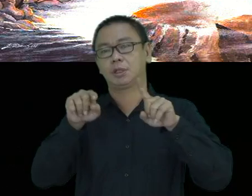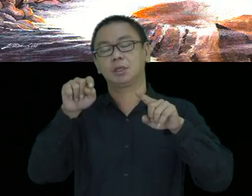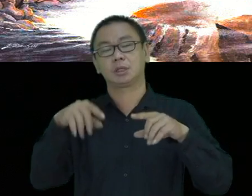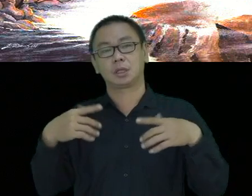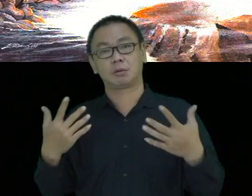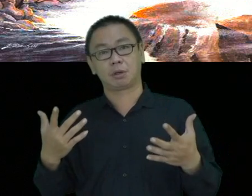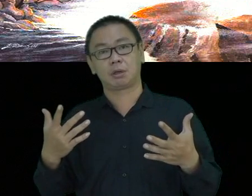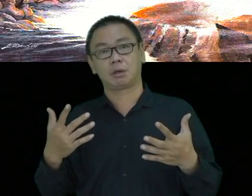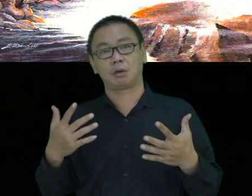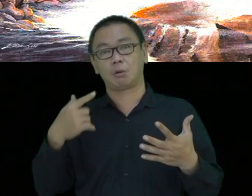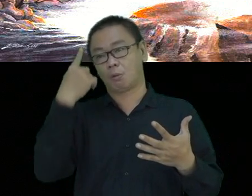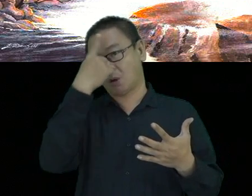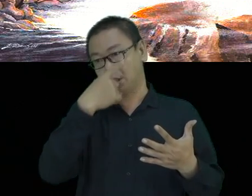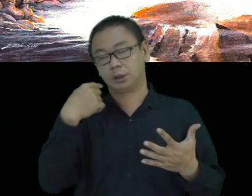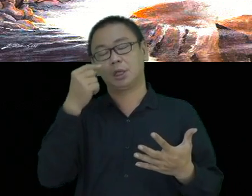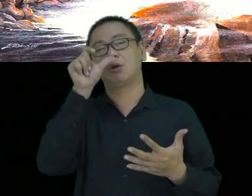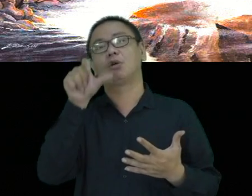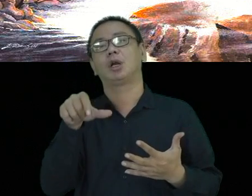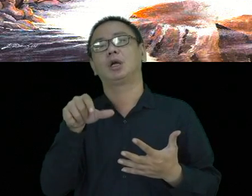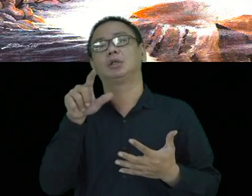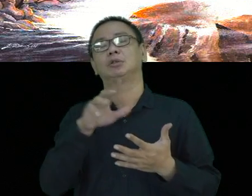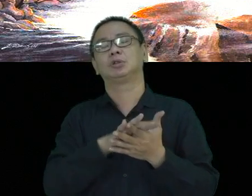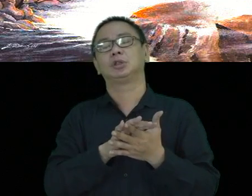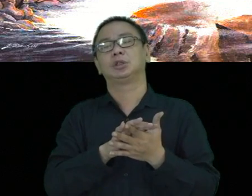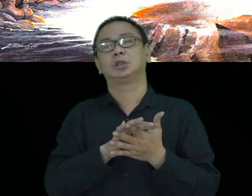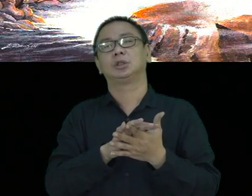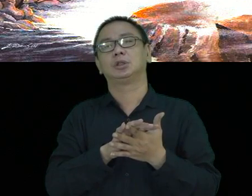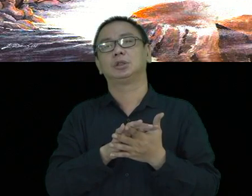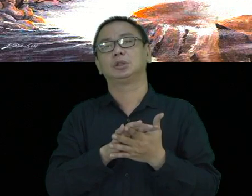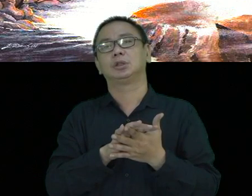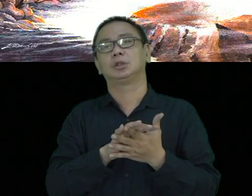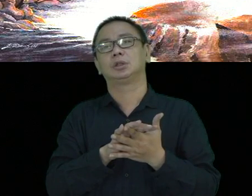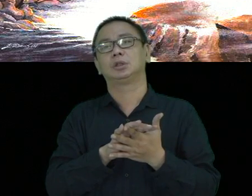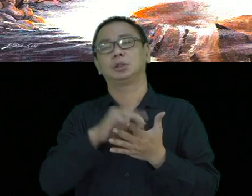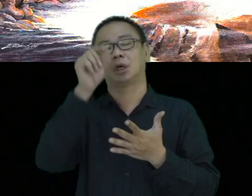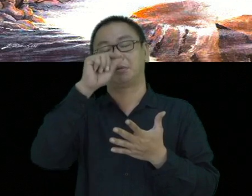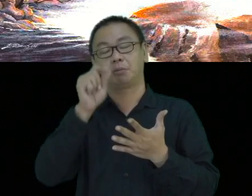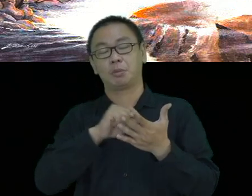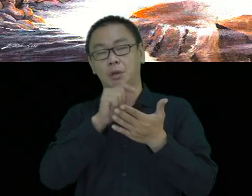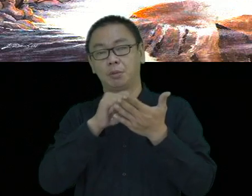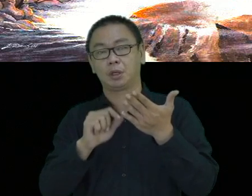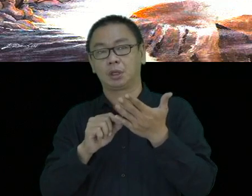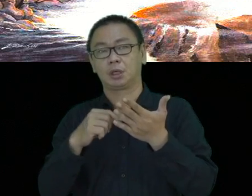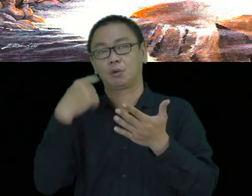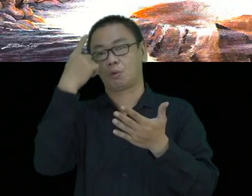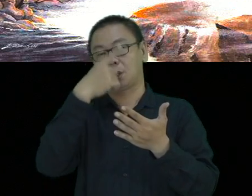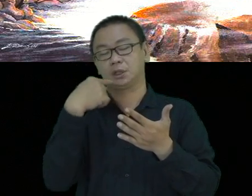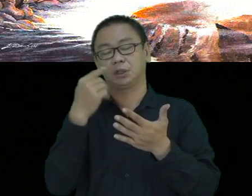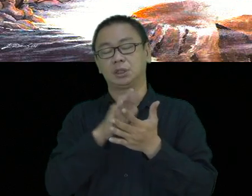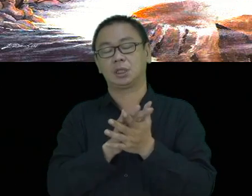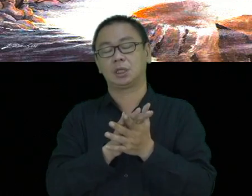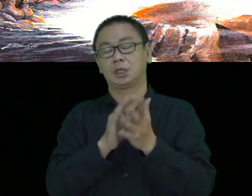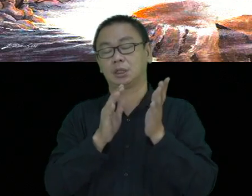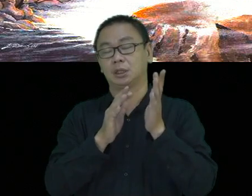wajah orang, dan itu digambarkan sebagai wajah Kristus. Wajah Kristus ini sedang